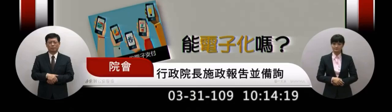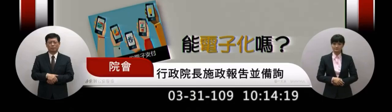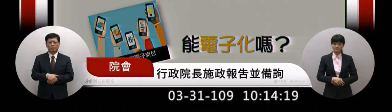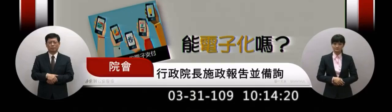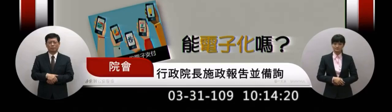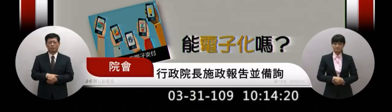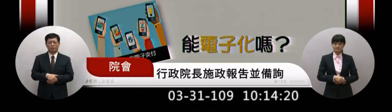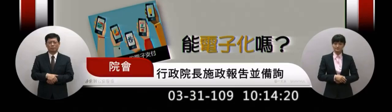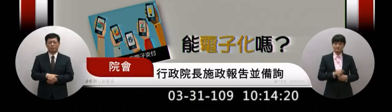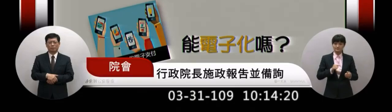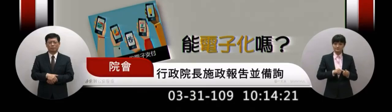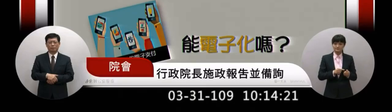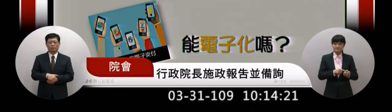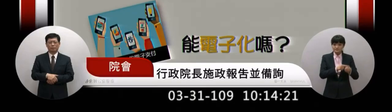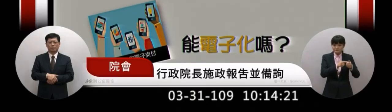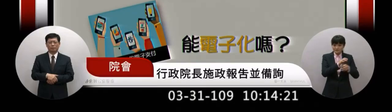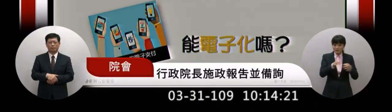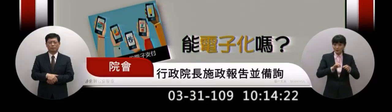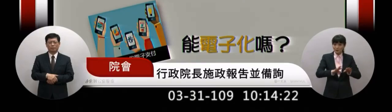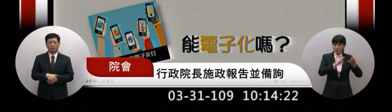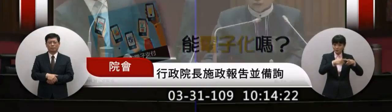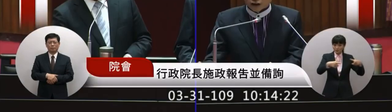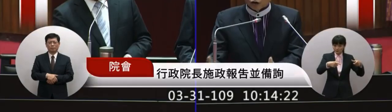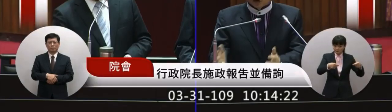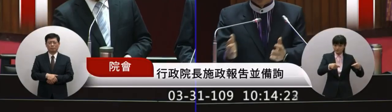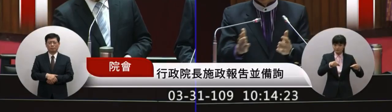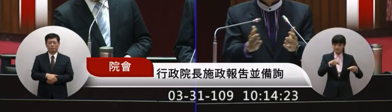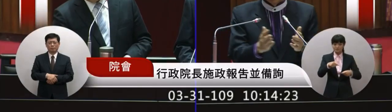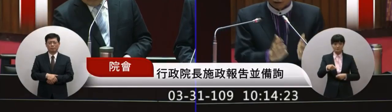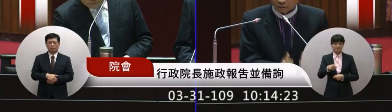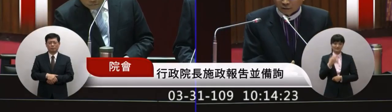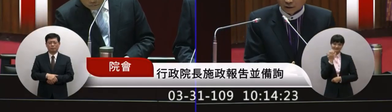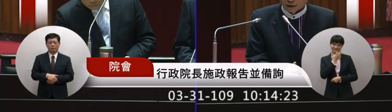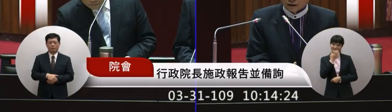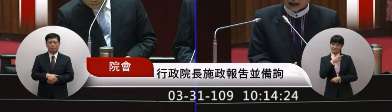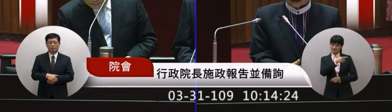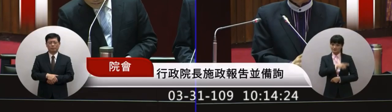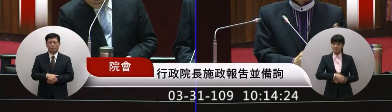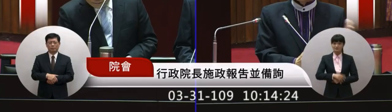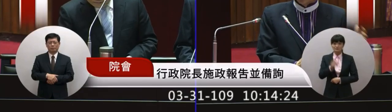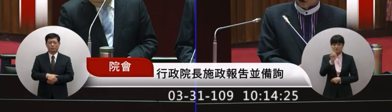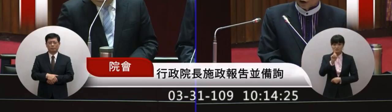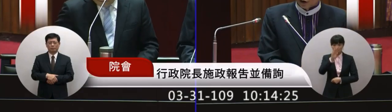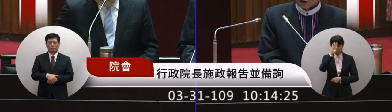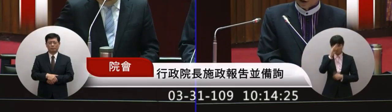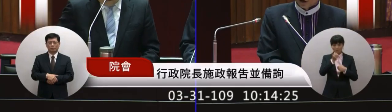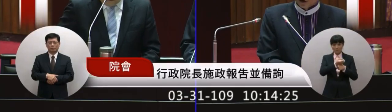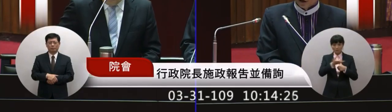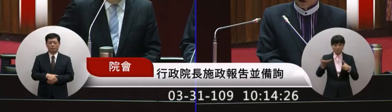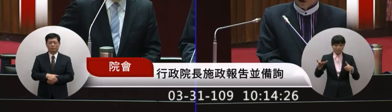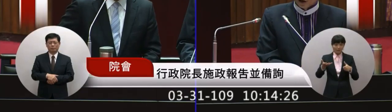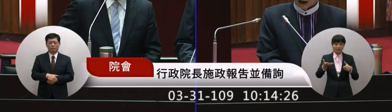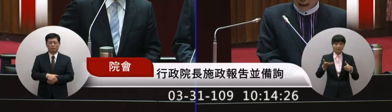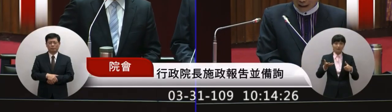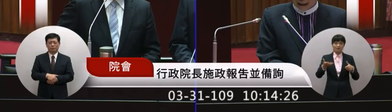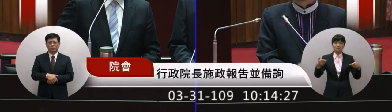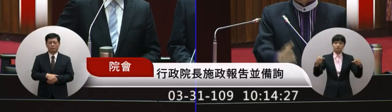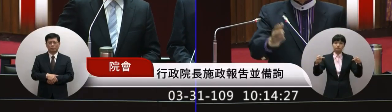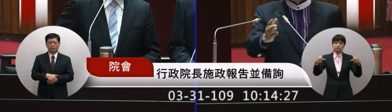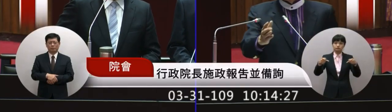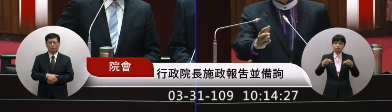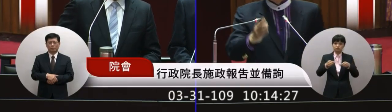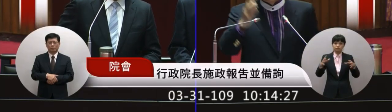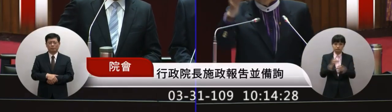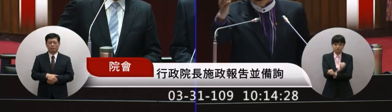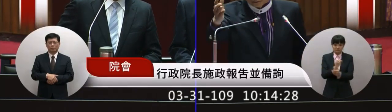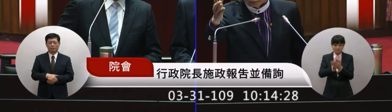振兴券或者笑死人了。伊讲疫情过以后才开始使用，啊，所以